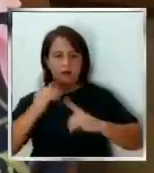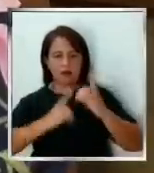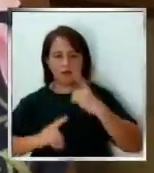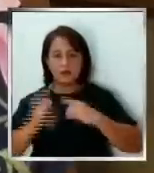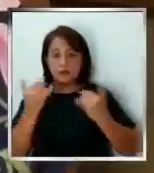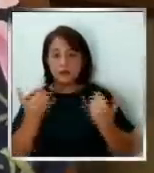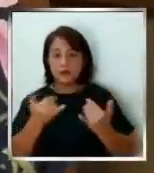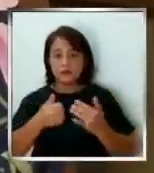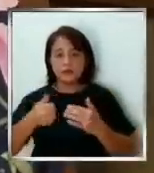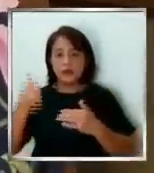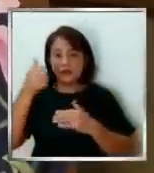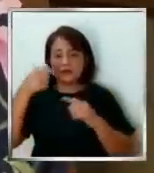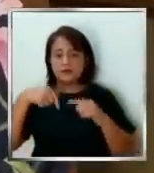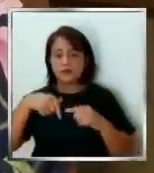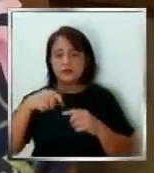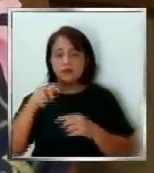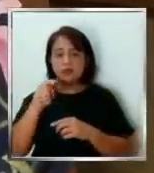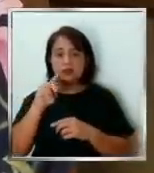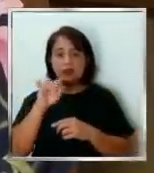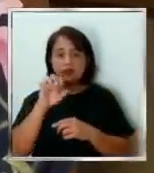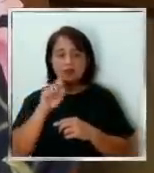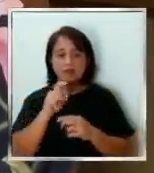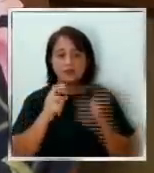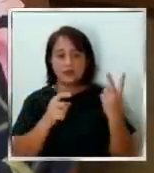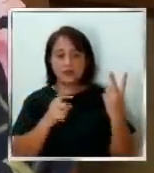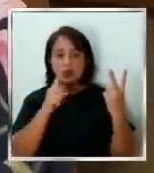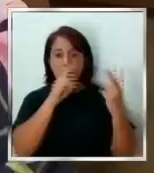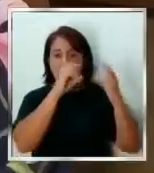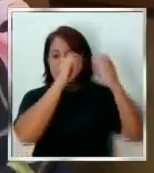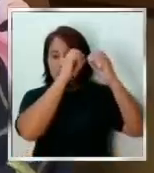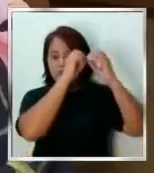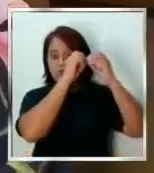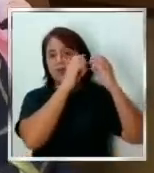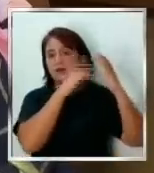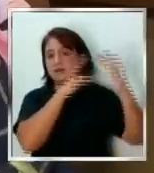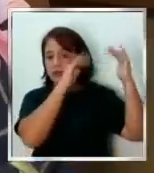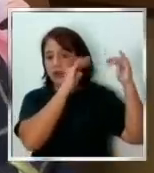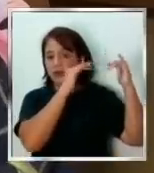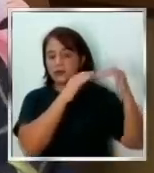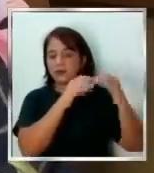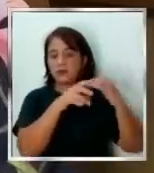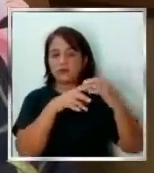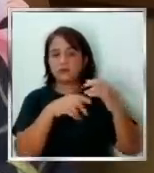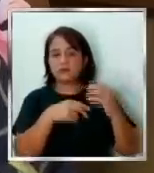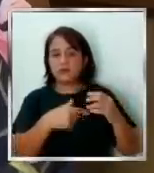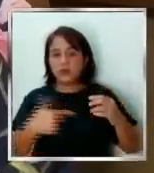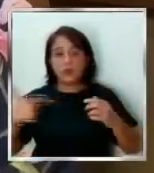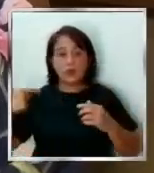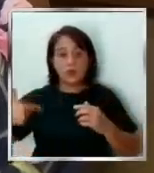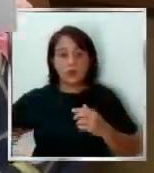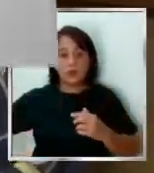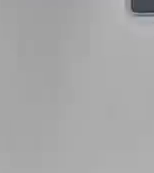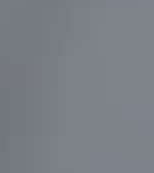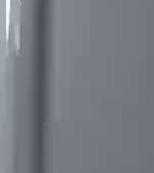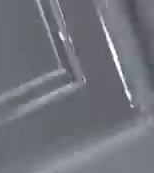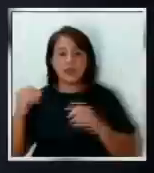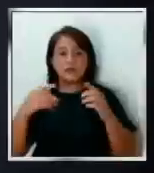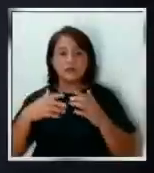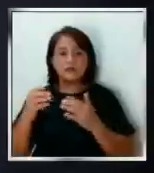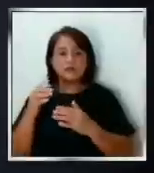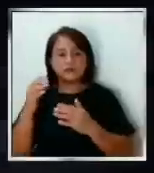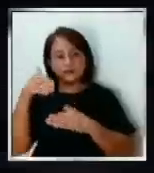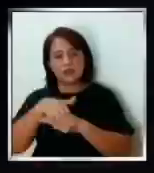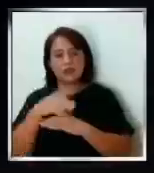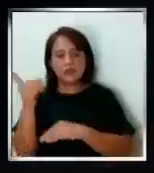kanyang mga pelikulang Ang Pangarap Kong Holdap at Through Night and Day. Yan ang chika ni Audrey Carampel. Itong holdap na